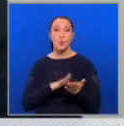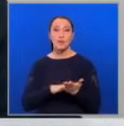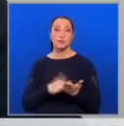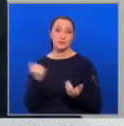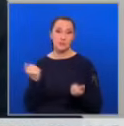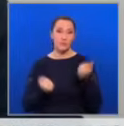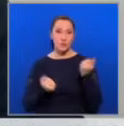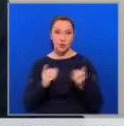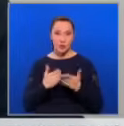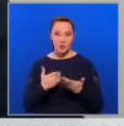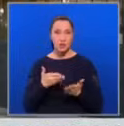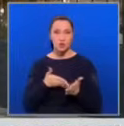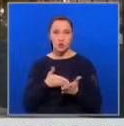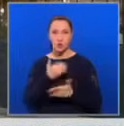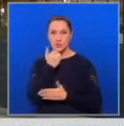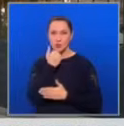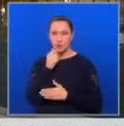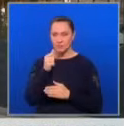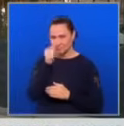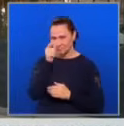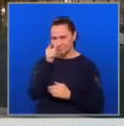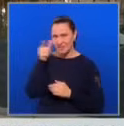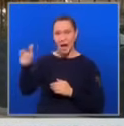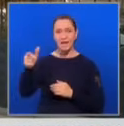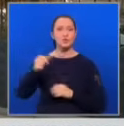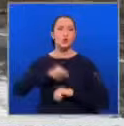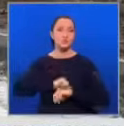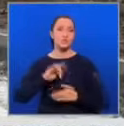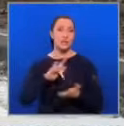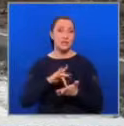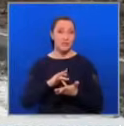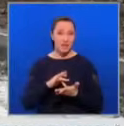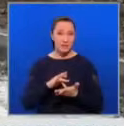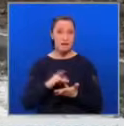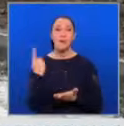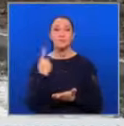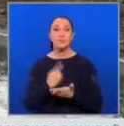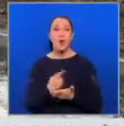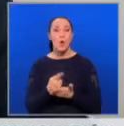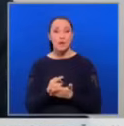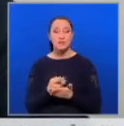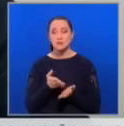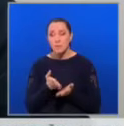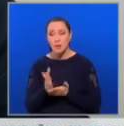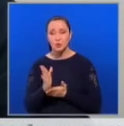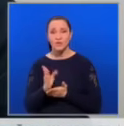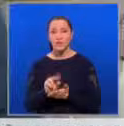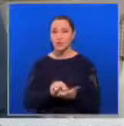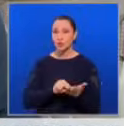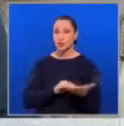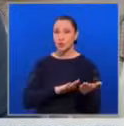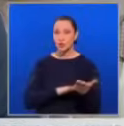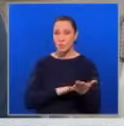защото се намира на доста отдалечено от общинския център и се налага нали да се пътува да се отчитат